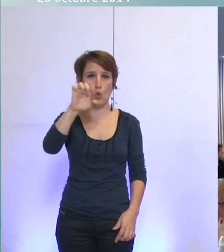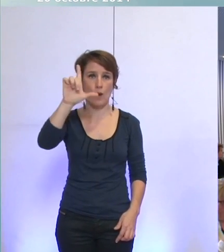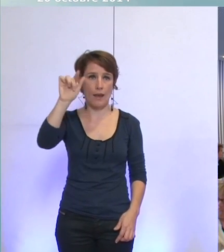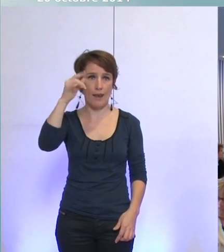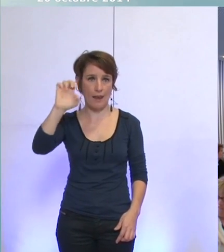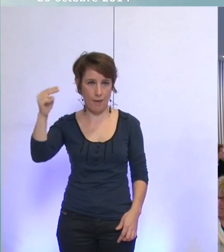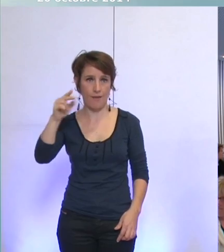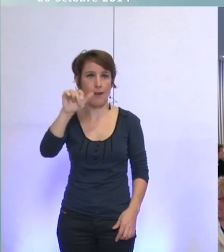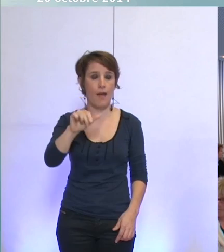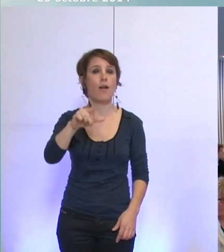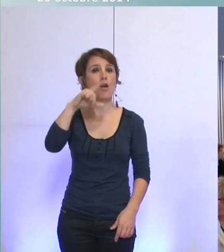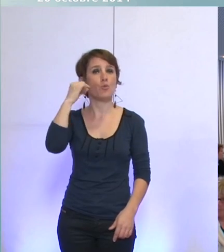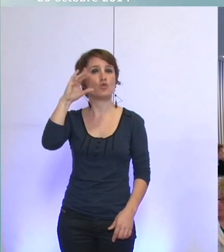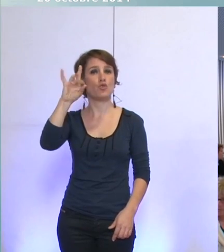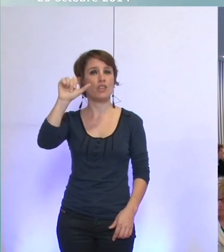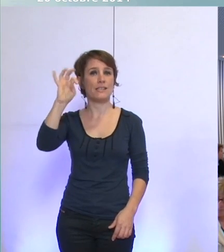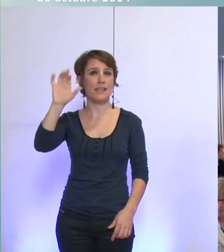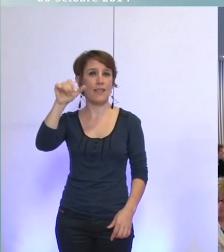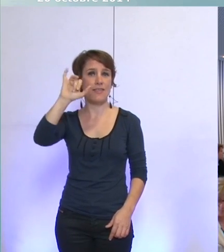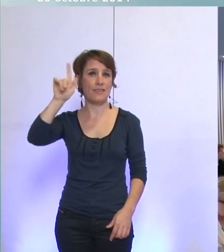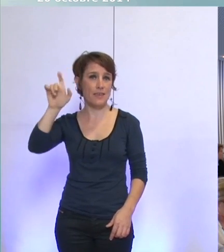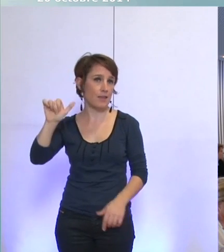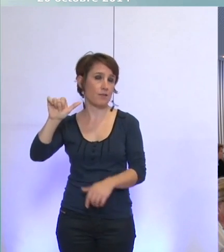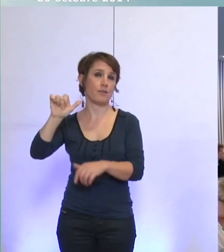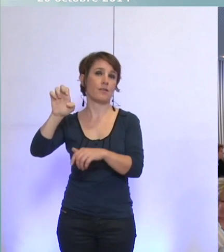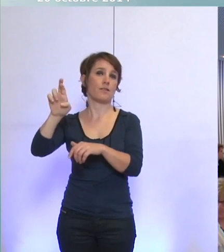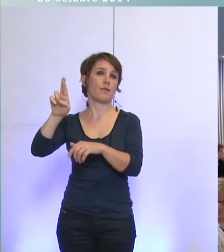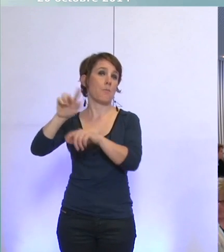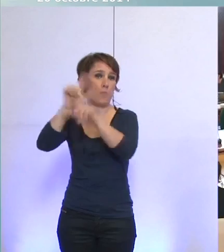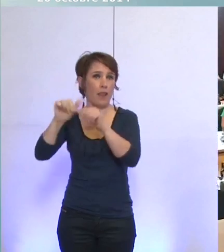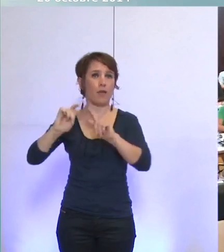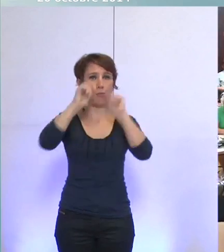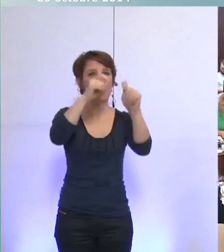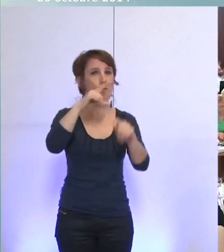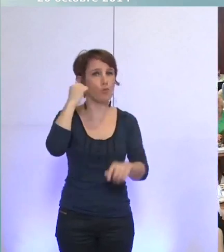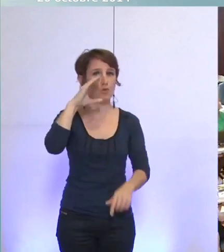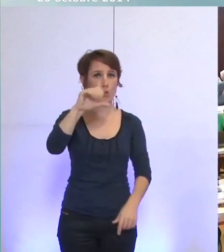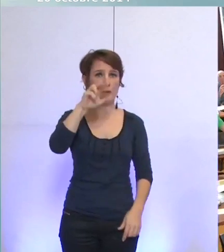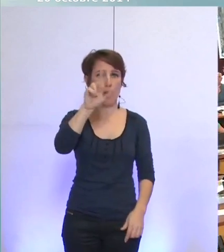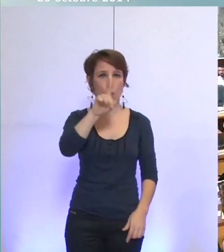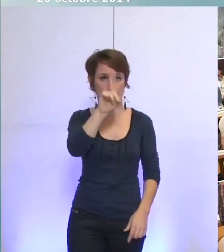Monsieur Chastagnier-Thierry donne pouvoir à Monsieur Carroz pour la soirée, Mondane Jacta,